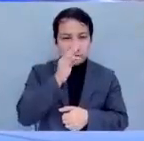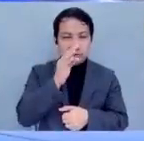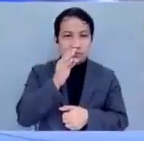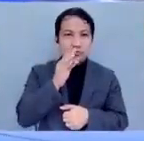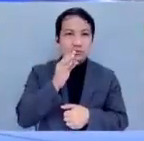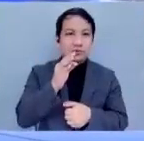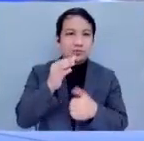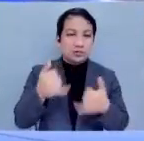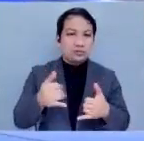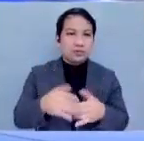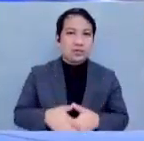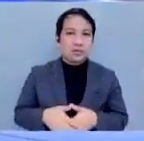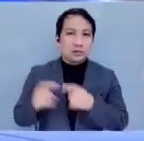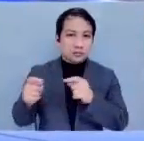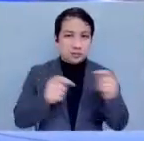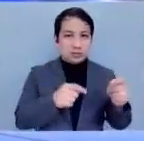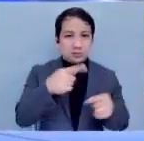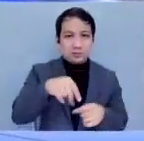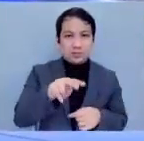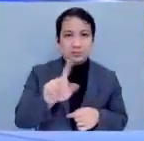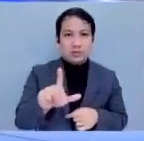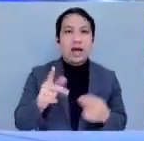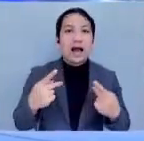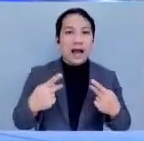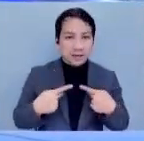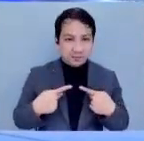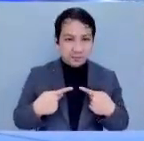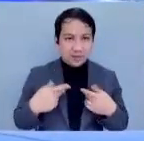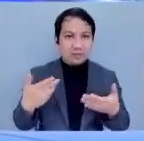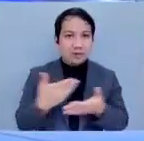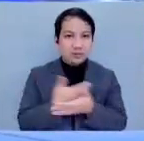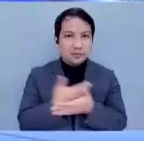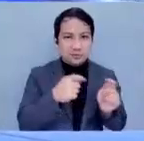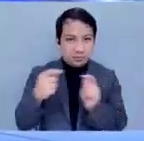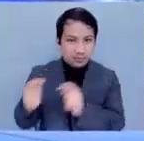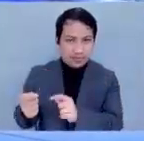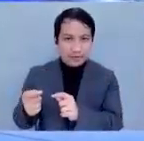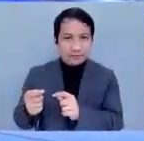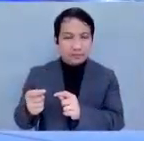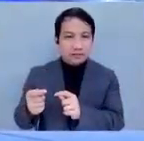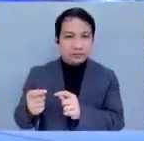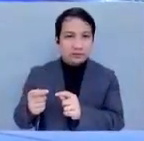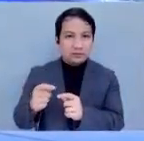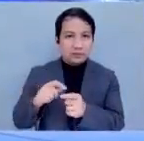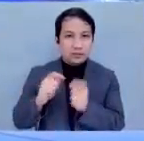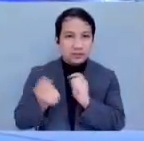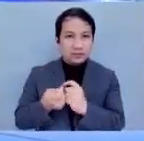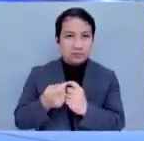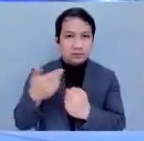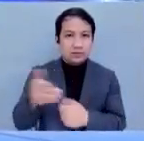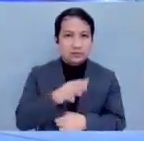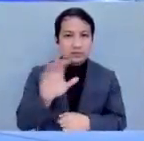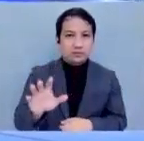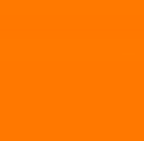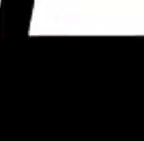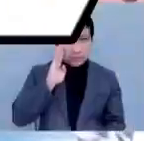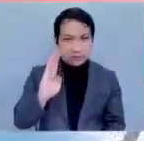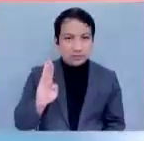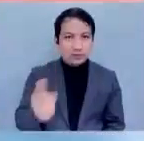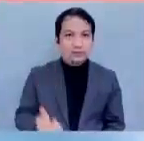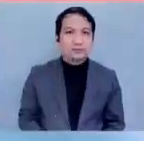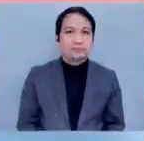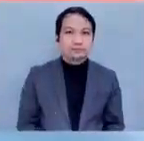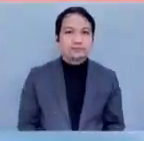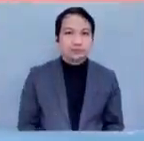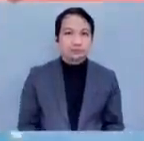Speaking of player movement sa PBL, meron pang mga malalaking pangalan na lumipat ng ibang team. Nasa frontline ng balitang yan, si Briane Basa.